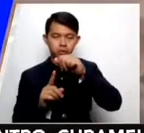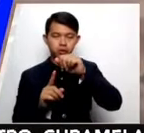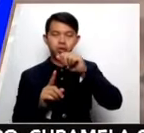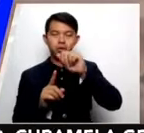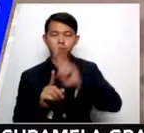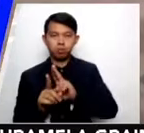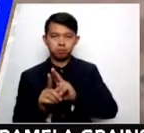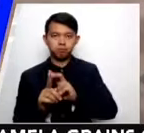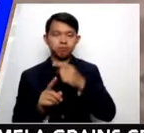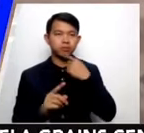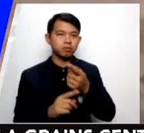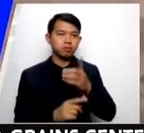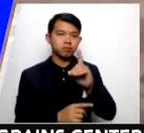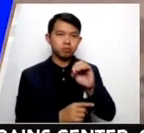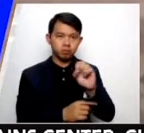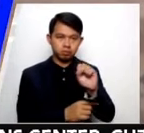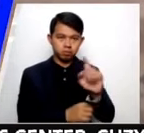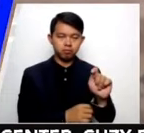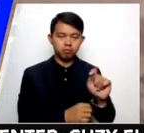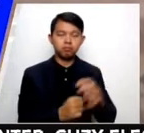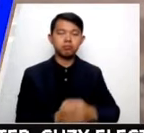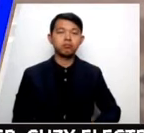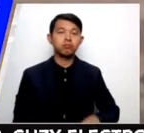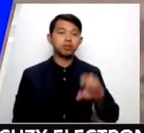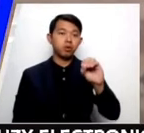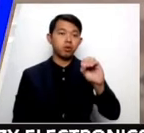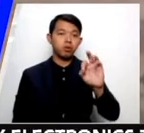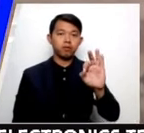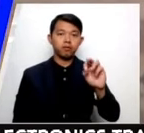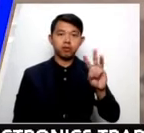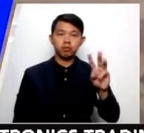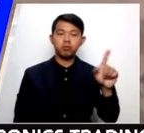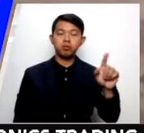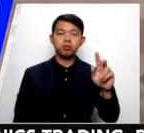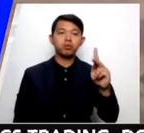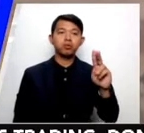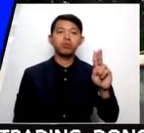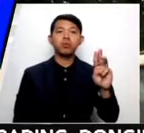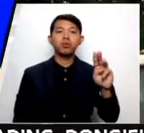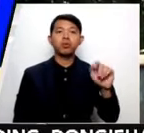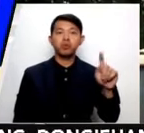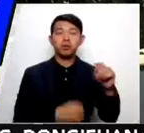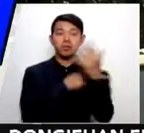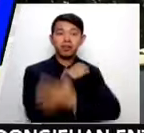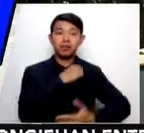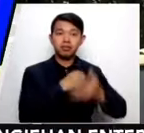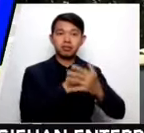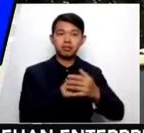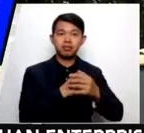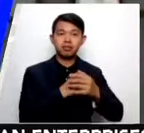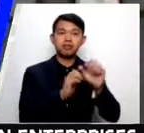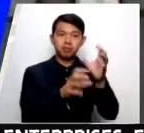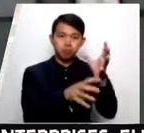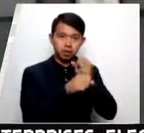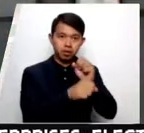Mga OFW sa Kuwait na gustong mag-avail ng amnesty program ng Kuwaiti government, tutulungan ng Department of